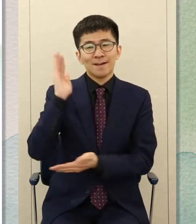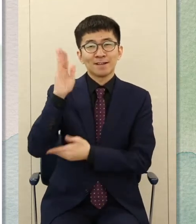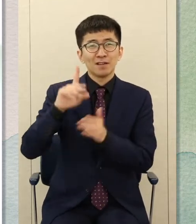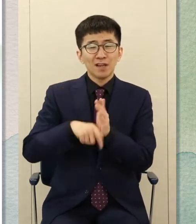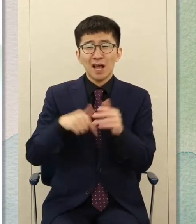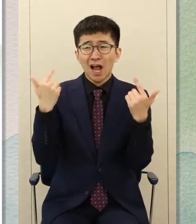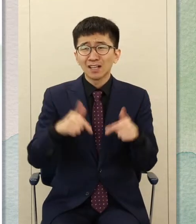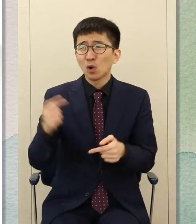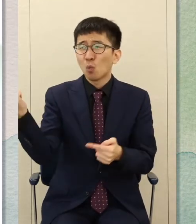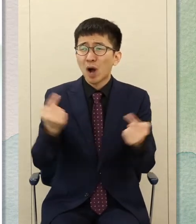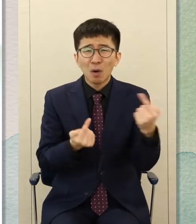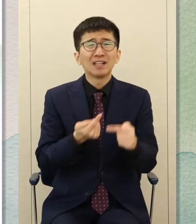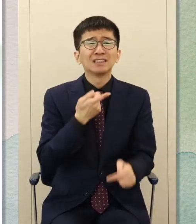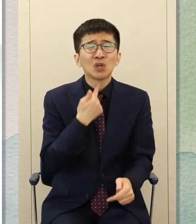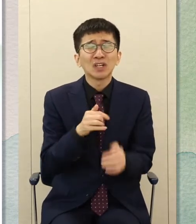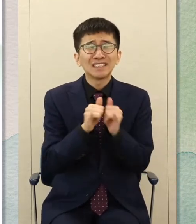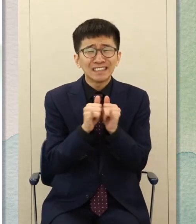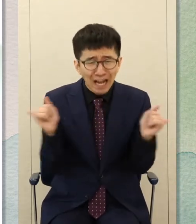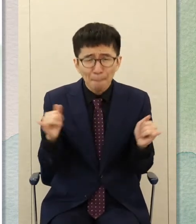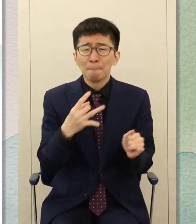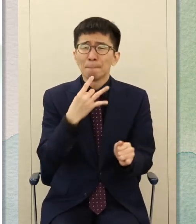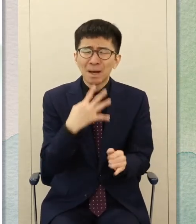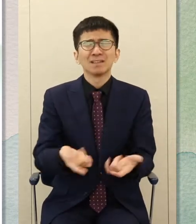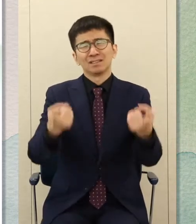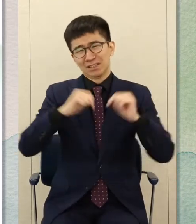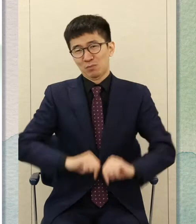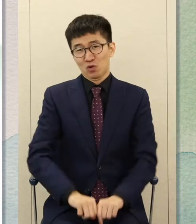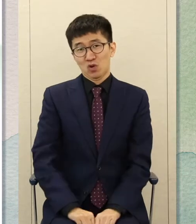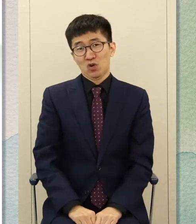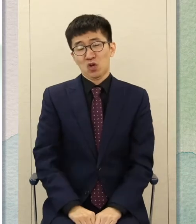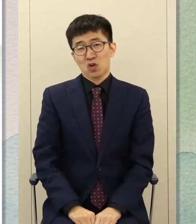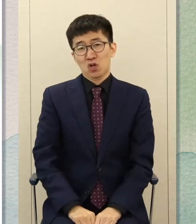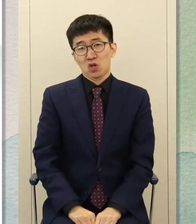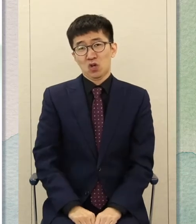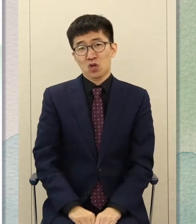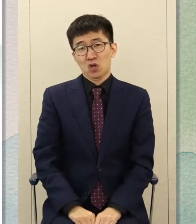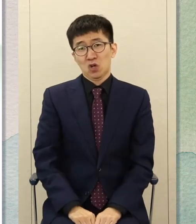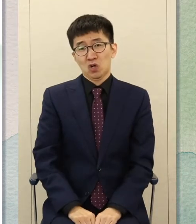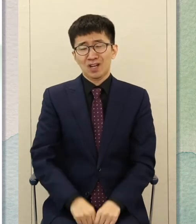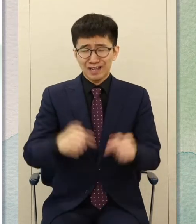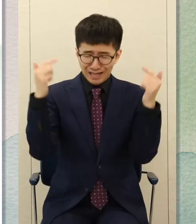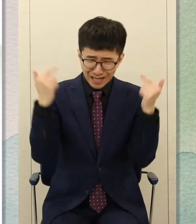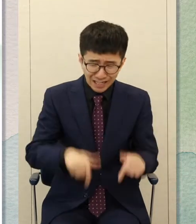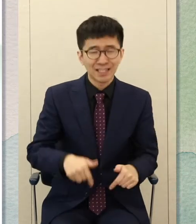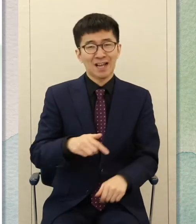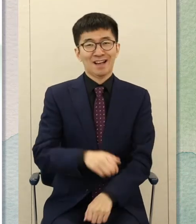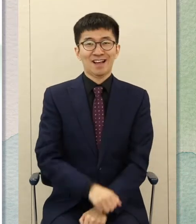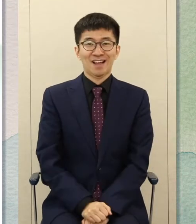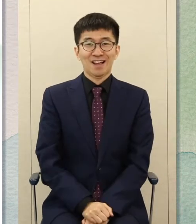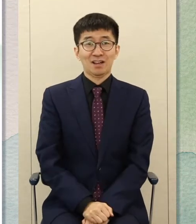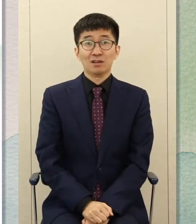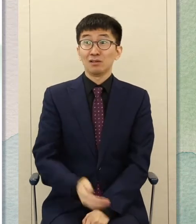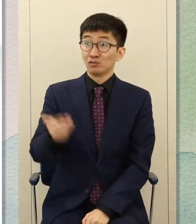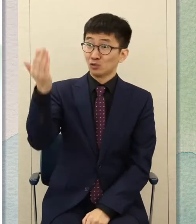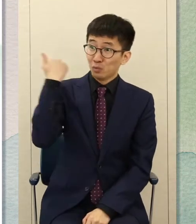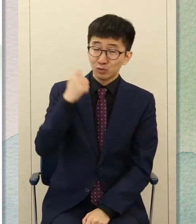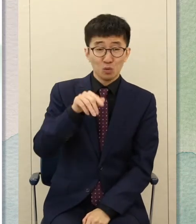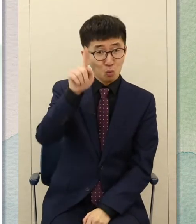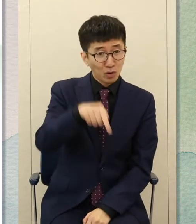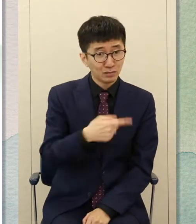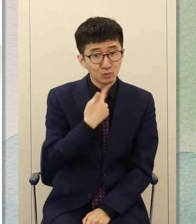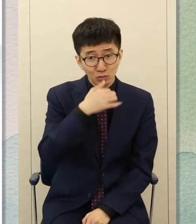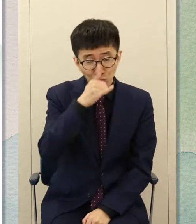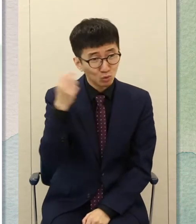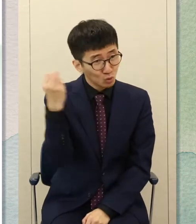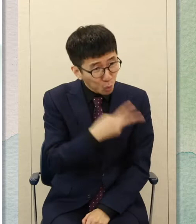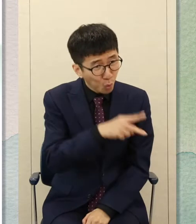그분들이 와서 앉아 계신 거예요. 다 아시겠지만 그분들이 와서 앉아 계신 거예요. 그래서 아니 지난번에 이 강좌도 들으셨는데